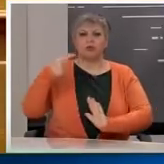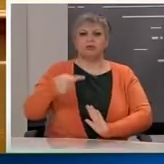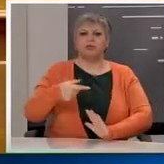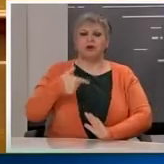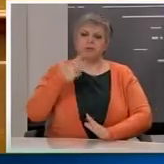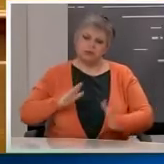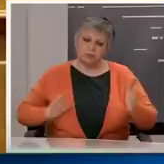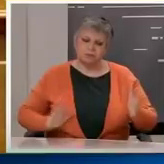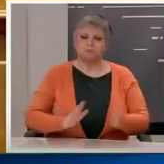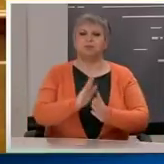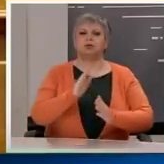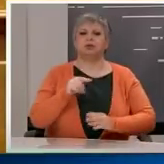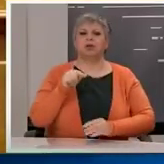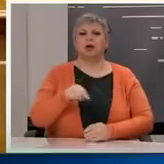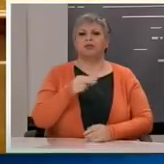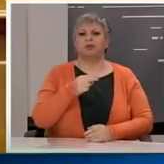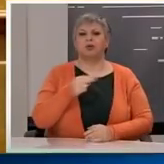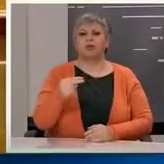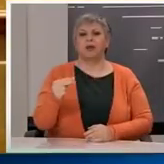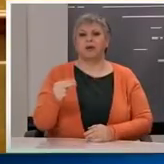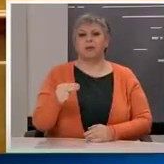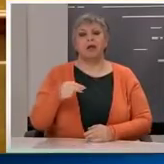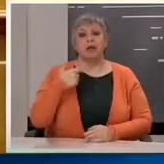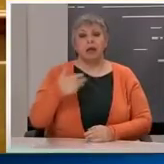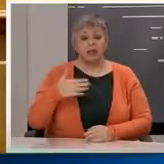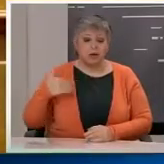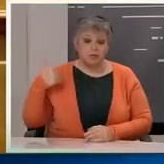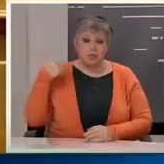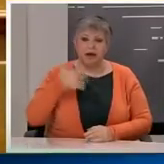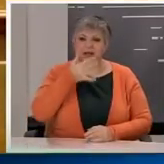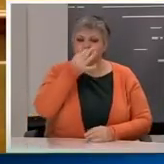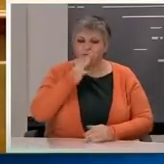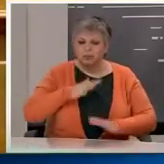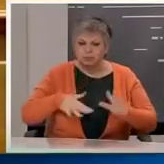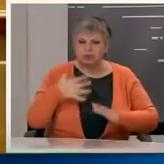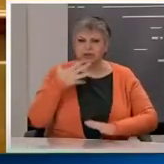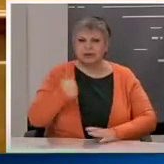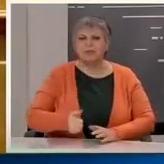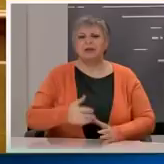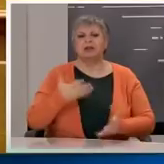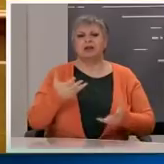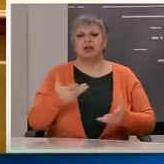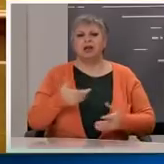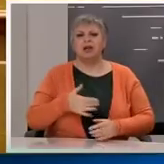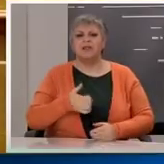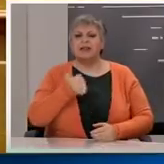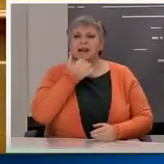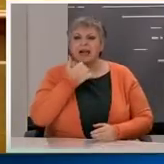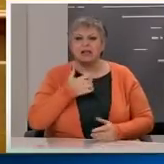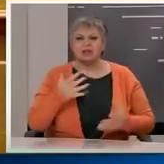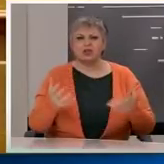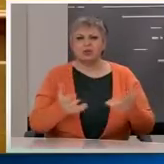μέτωπο με τη διαφθορά, με τις παθογένειες, με τις τρευλώσεις, με την προκλητή ζήτηση, με τη